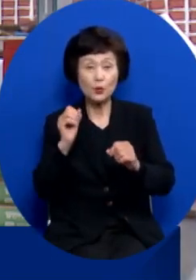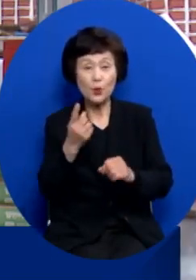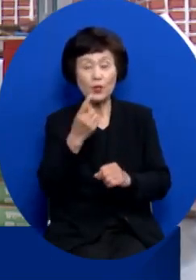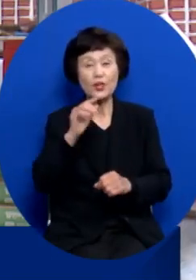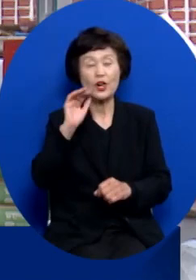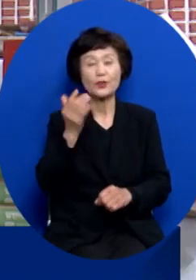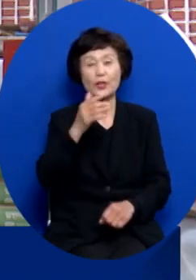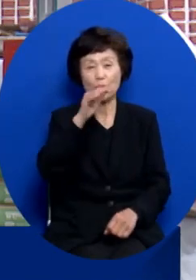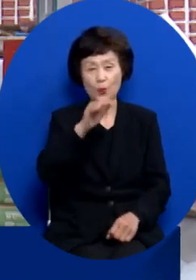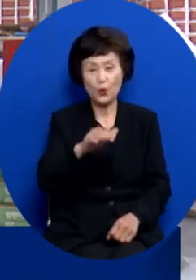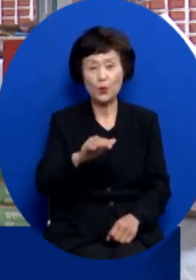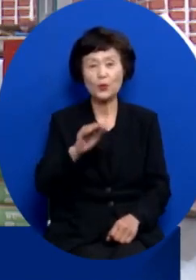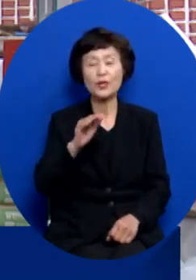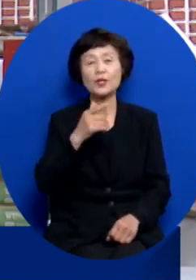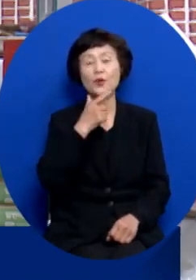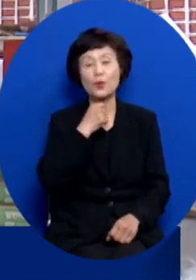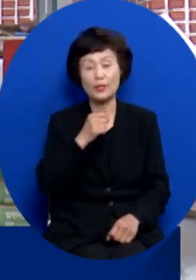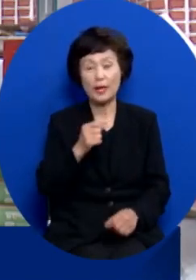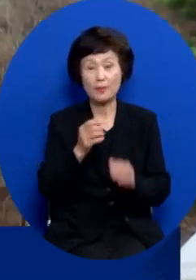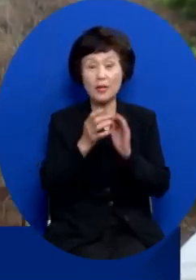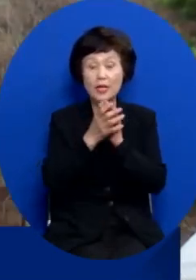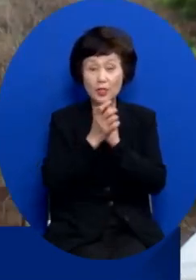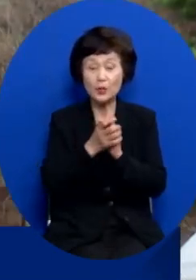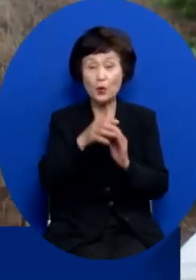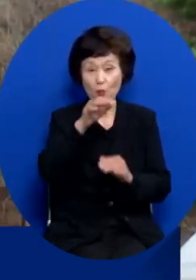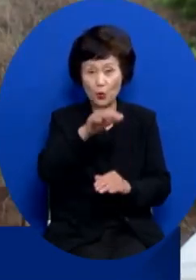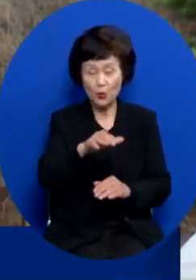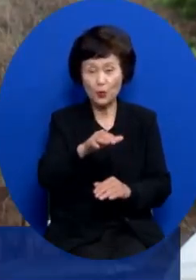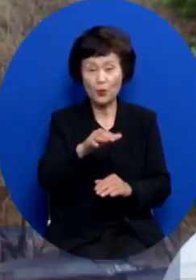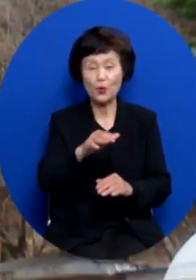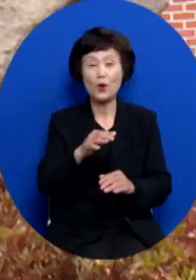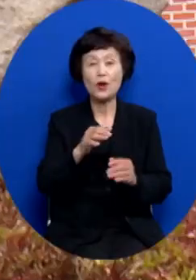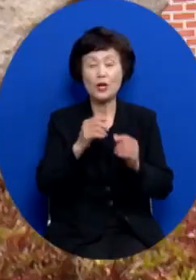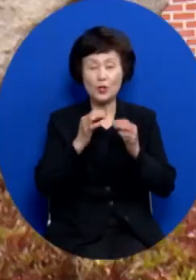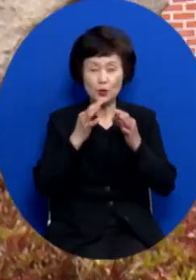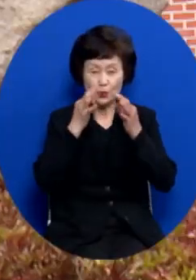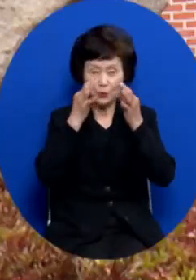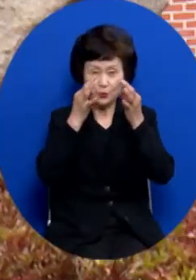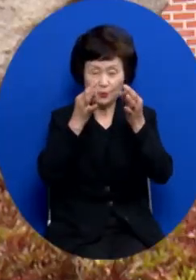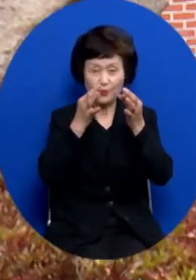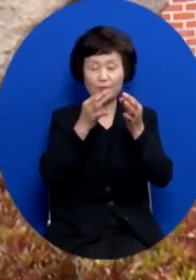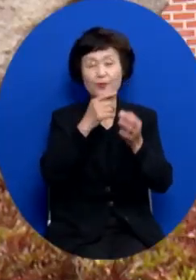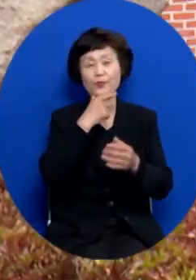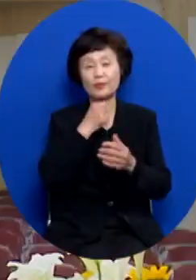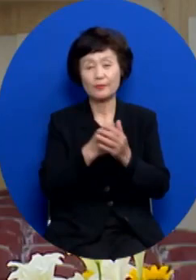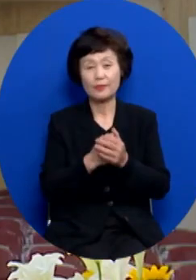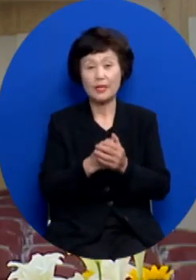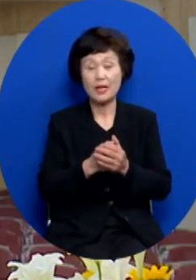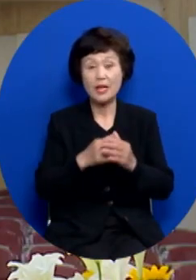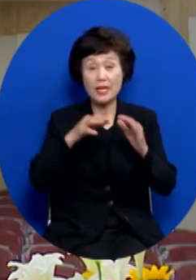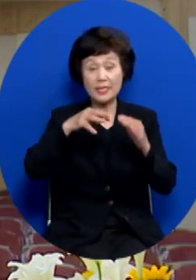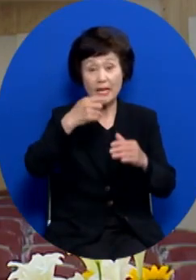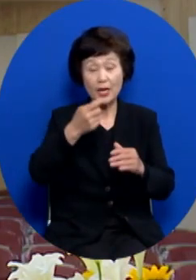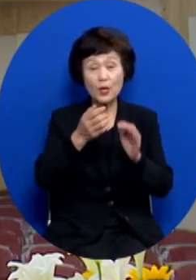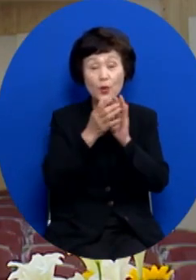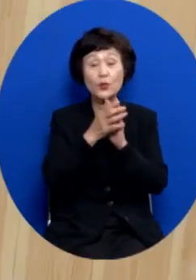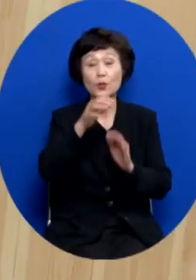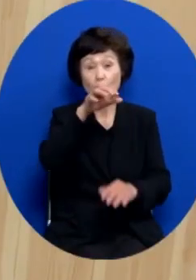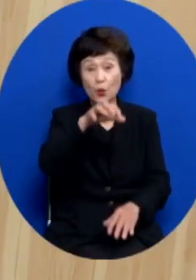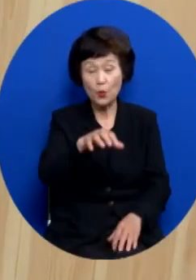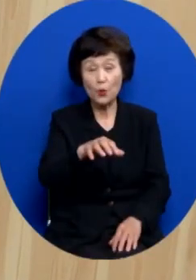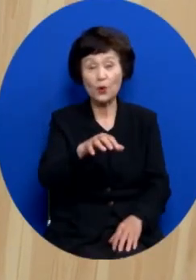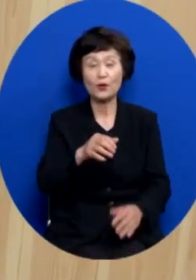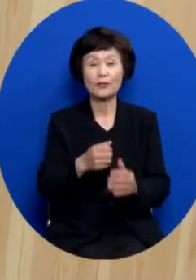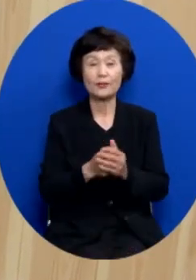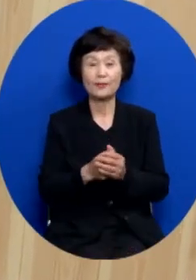받기를 간절히 소원하며 기도하고 준비하고 있습니다 세계로 기도원은 개원기념 노숙인